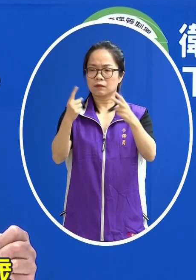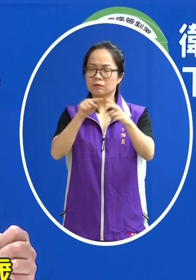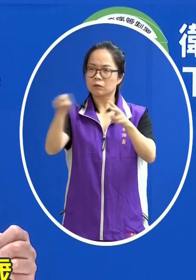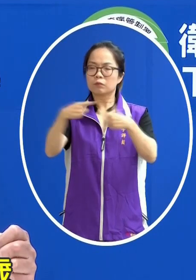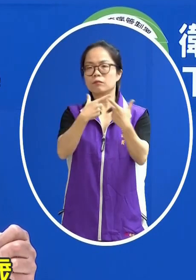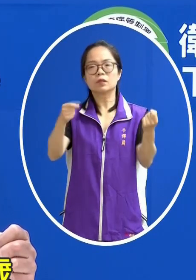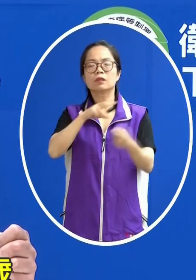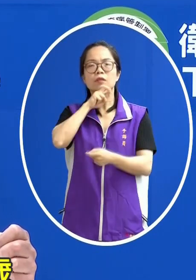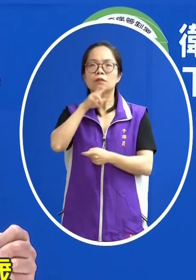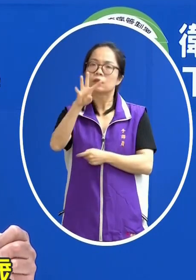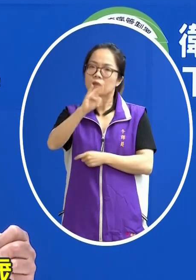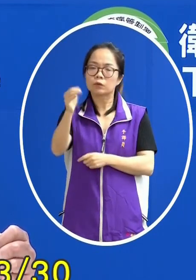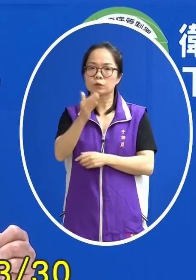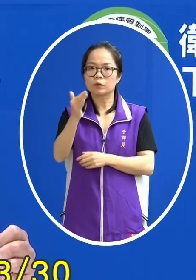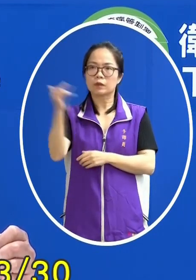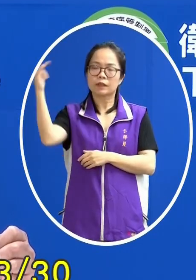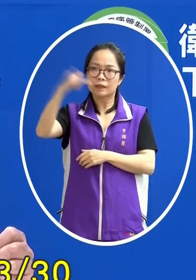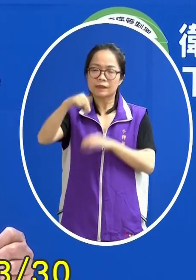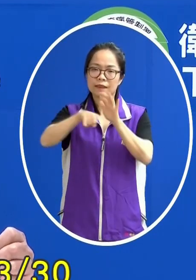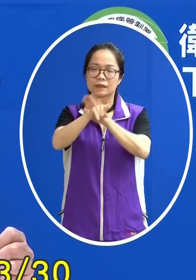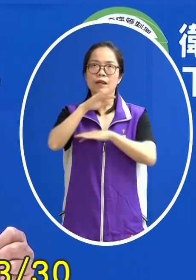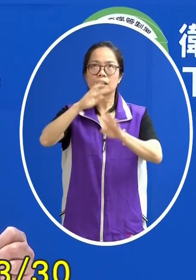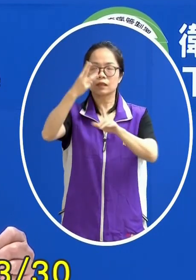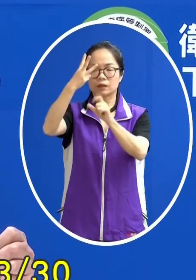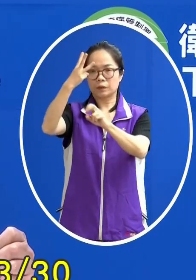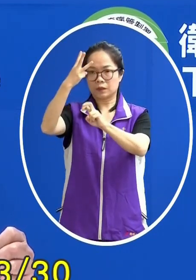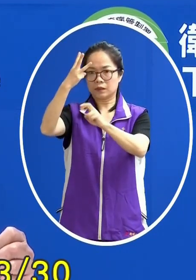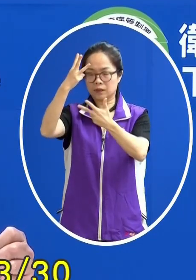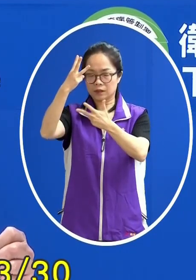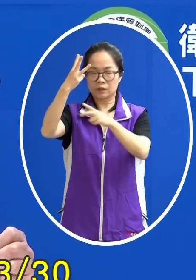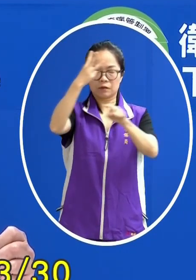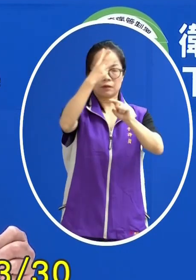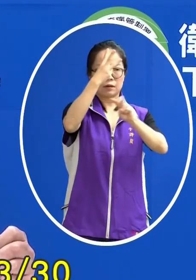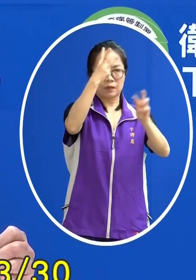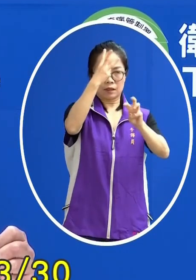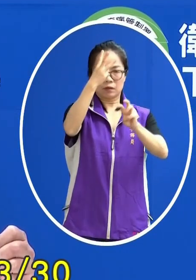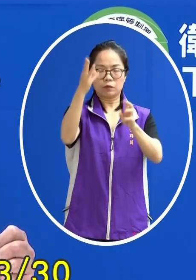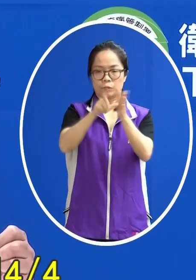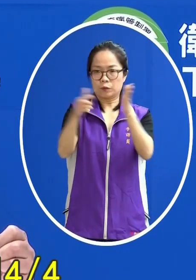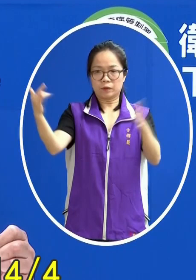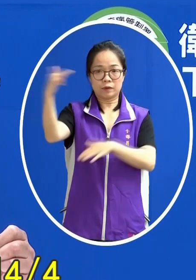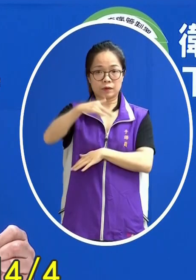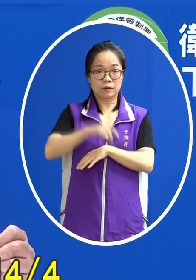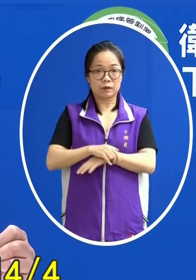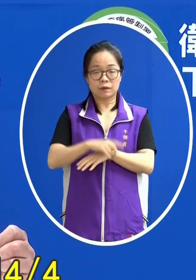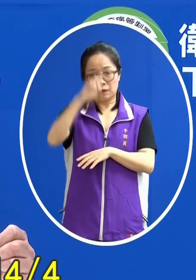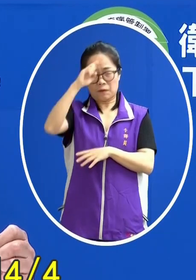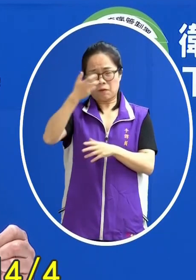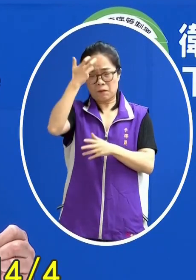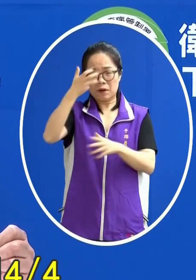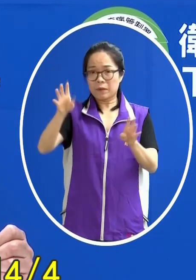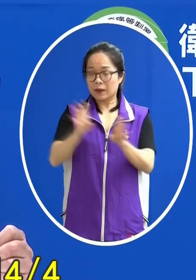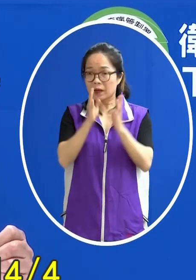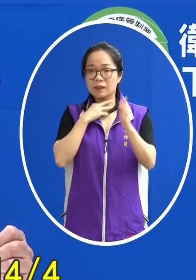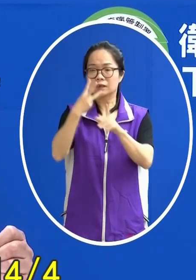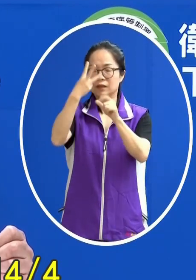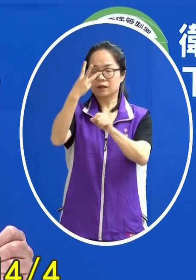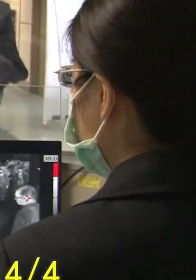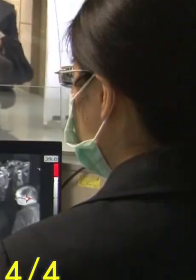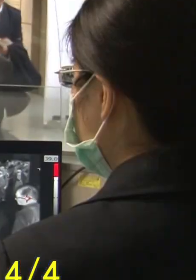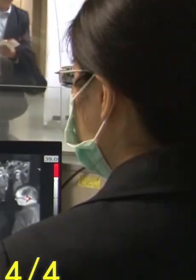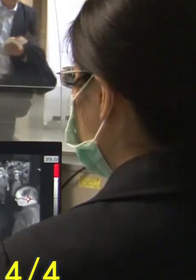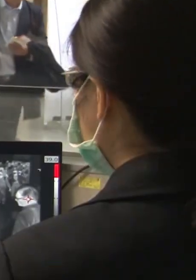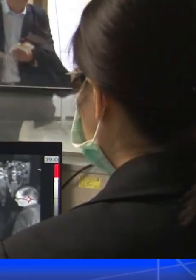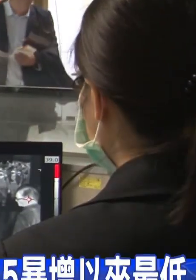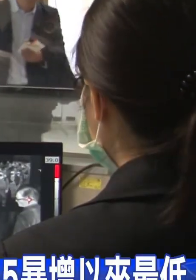岁。入境日介于3月27日到3月30日，发病日介于3月30日到